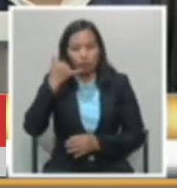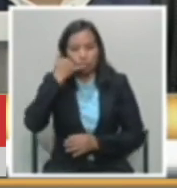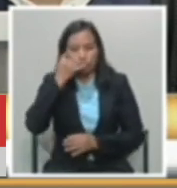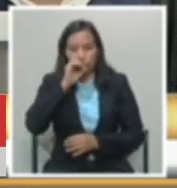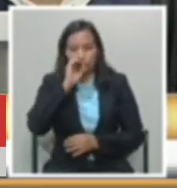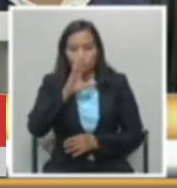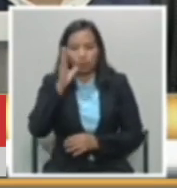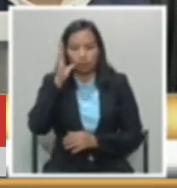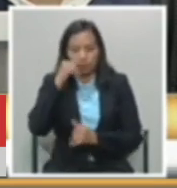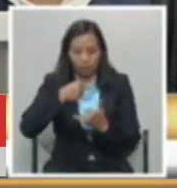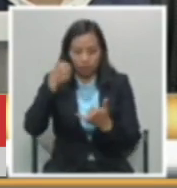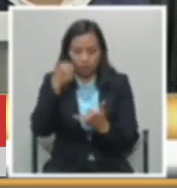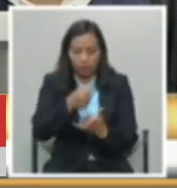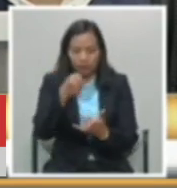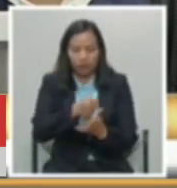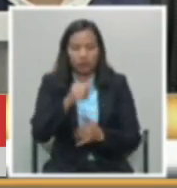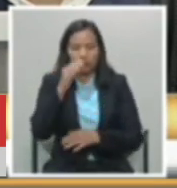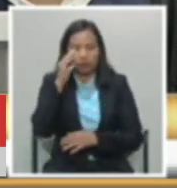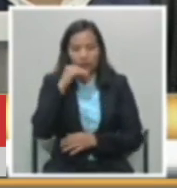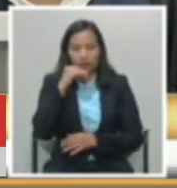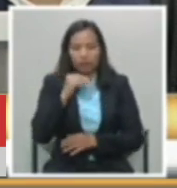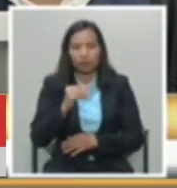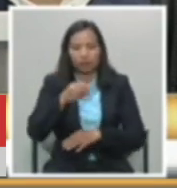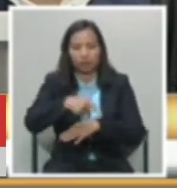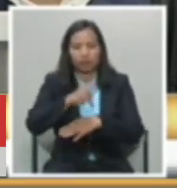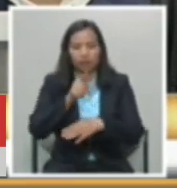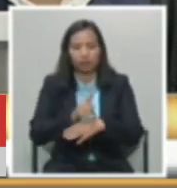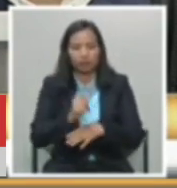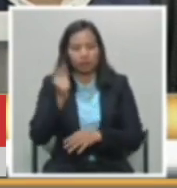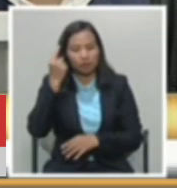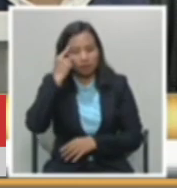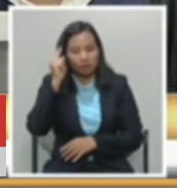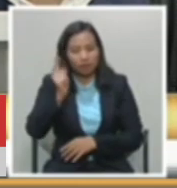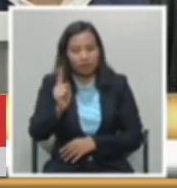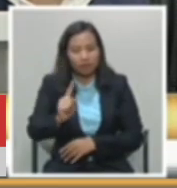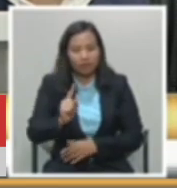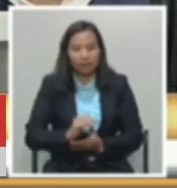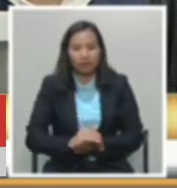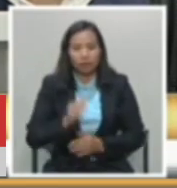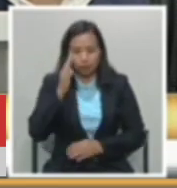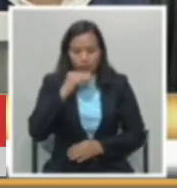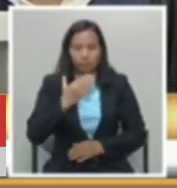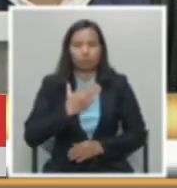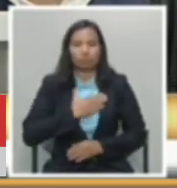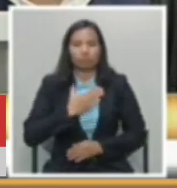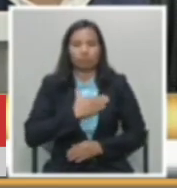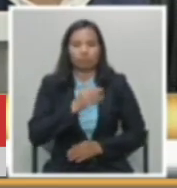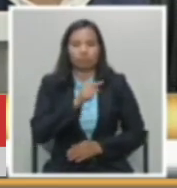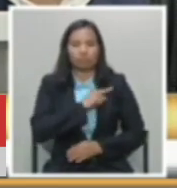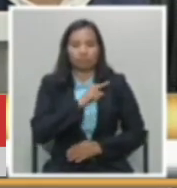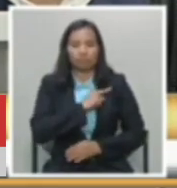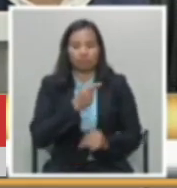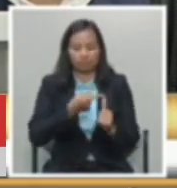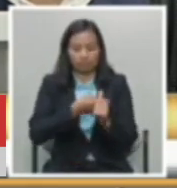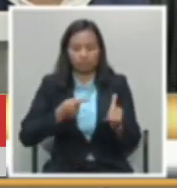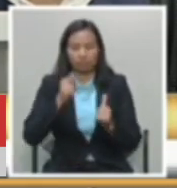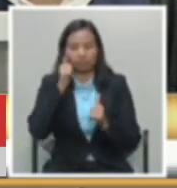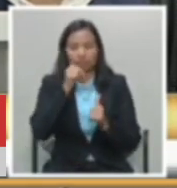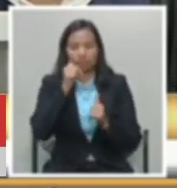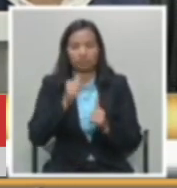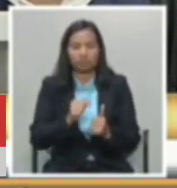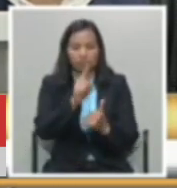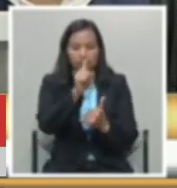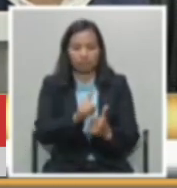ถูกทำร้ายพ่อพูดว่ายังไงท่านประธานรู้ไหมคะภาพพ่อบอกว่าพ่อนี่แหละเป็นคนฆ่าแม่ตาย